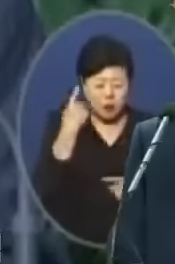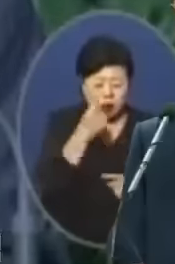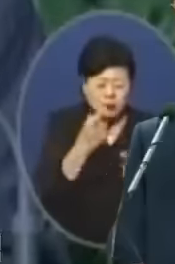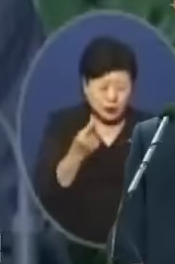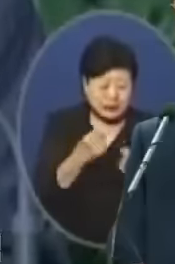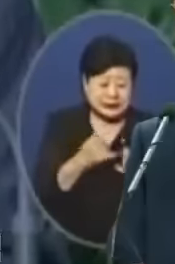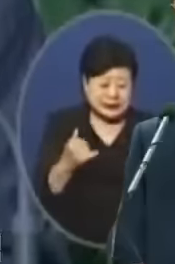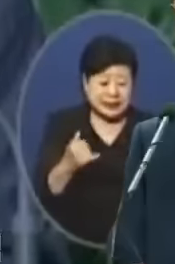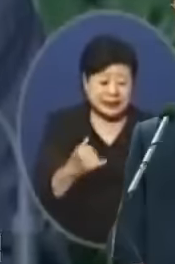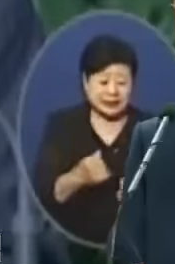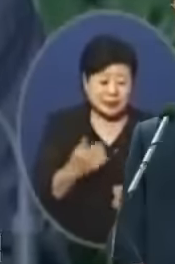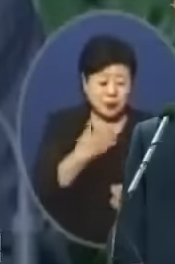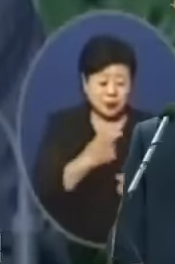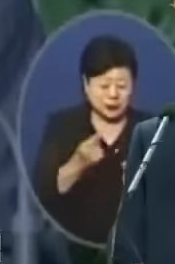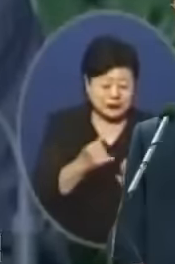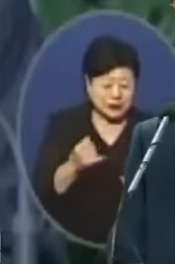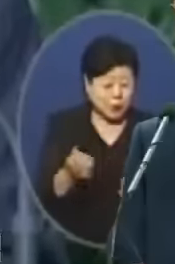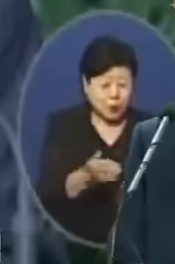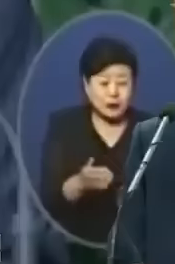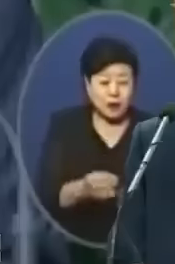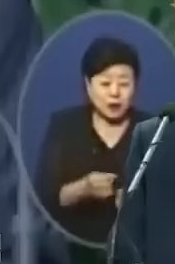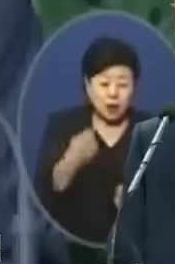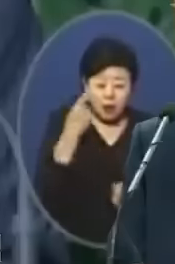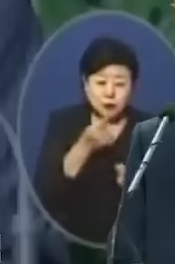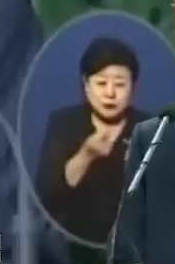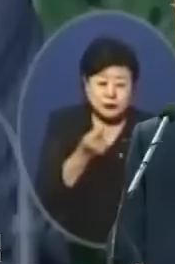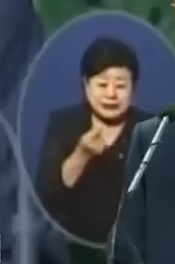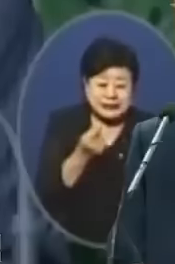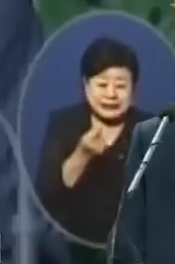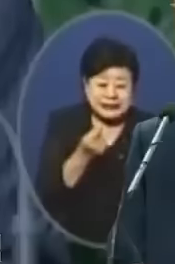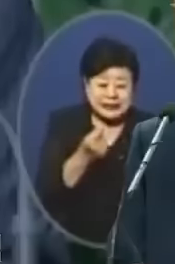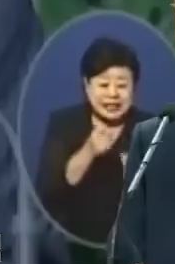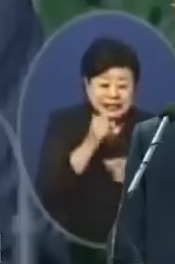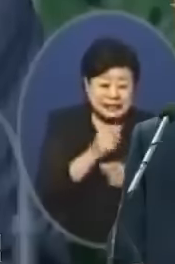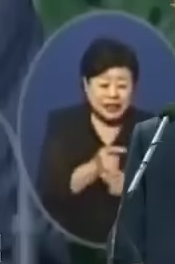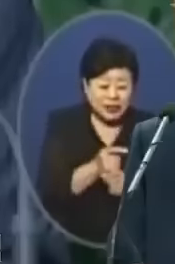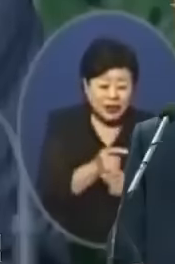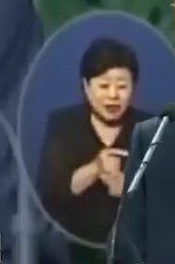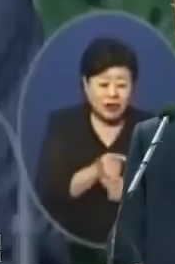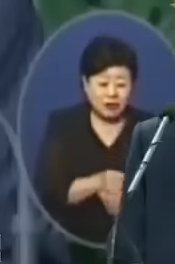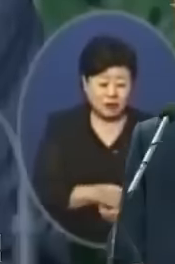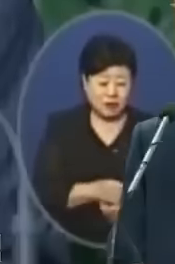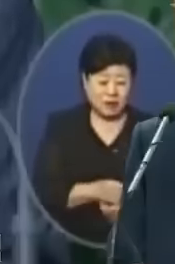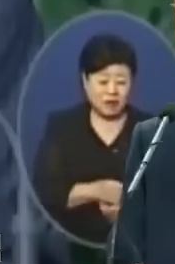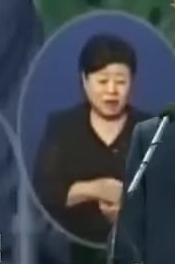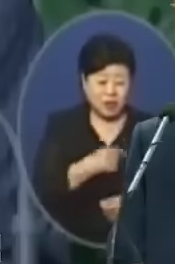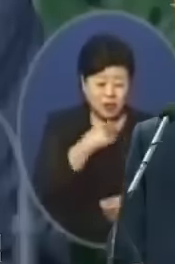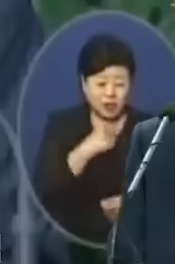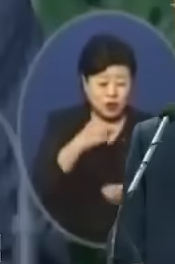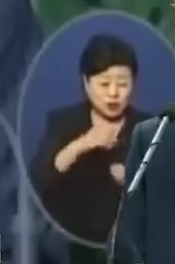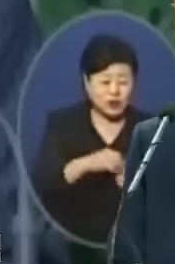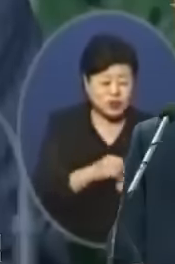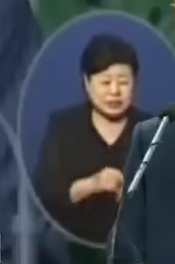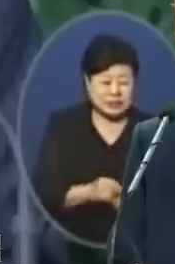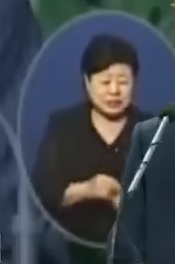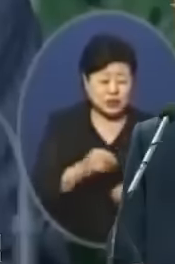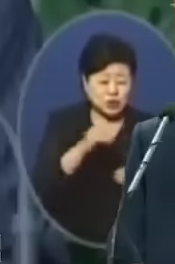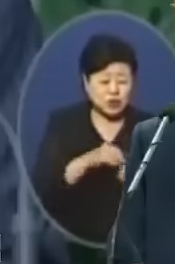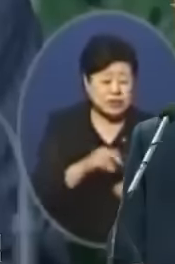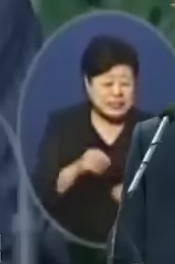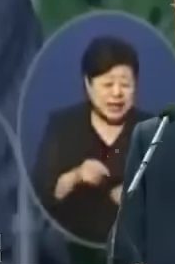사람이 생겨날 수는 없습니다. 얼굴은 좀 닮을지 몰라도 성격상 DNA가 닮은 사람이 태어날 수는 없는